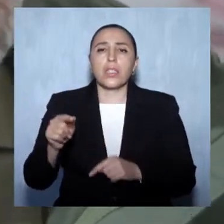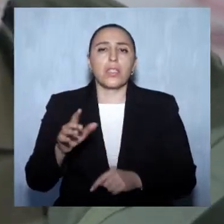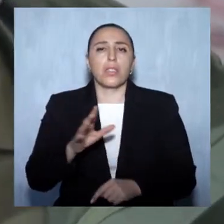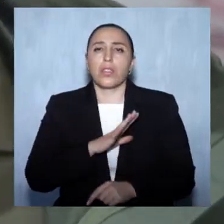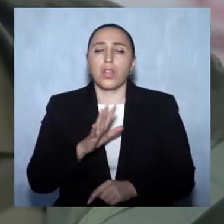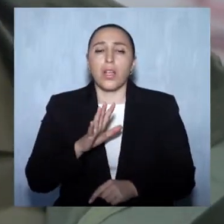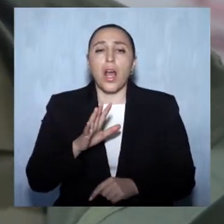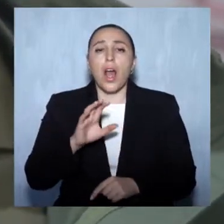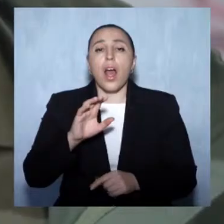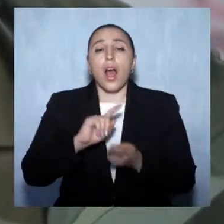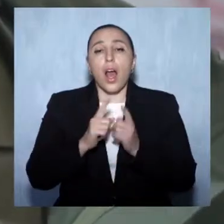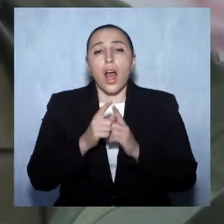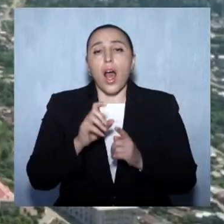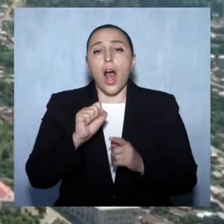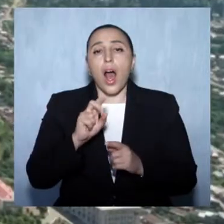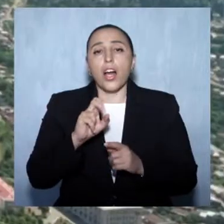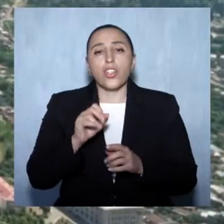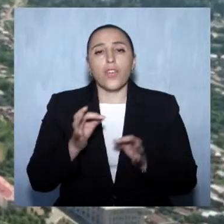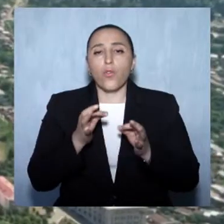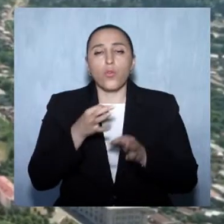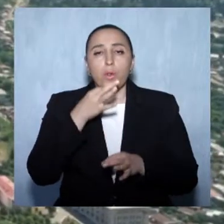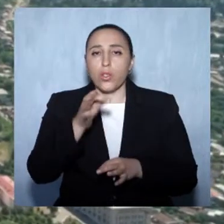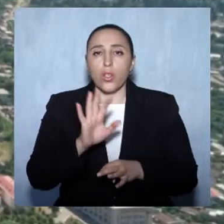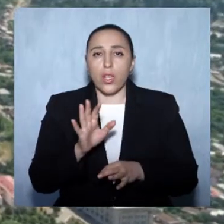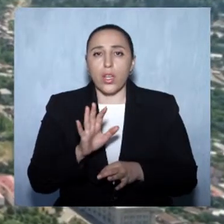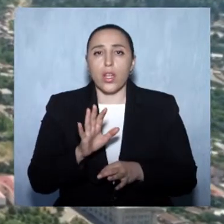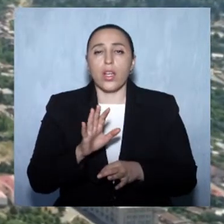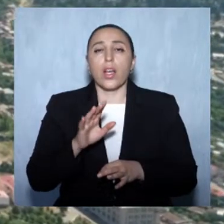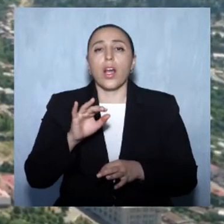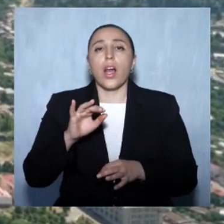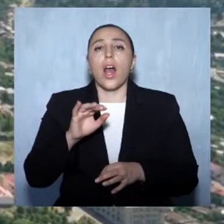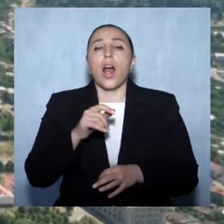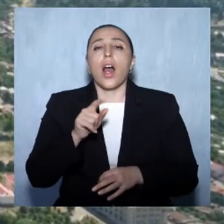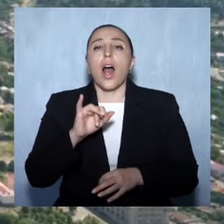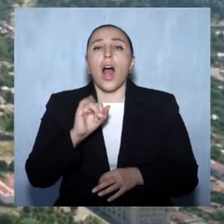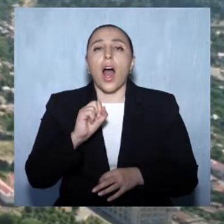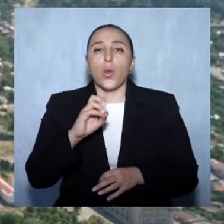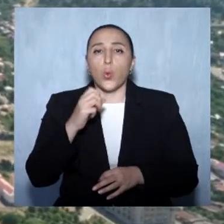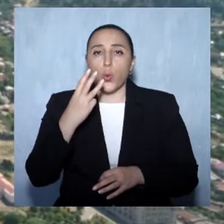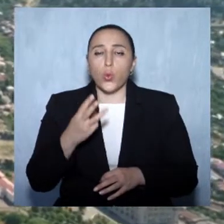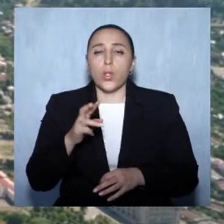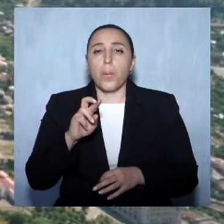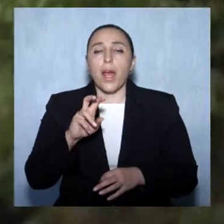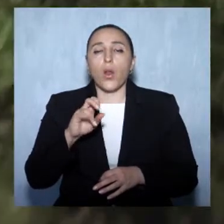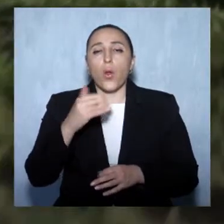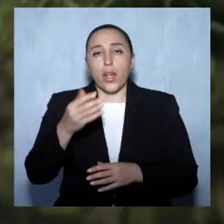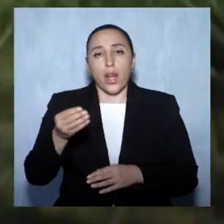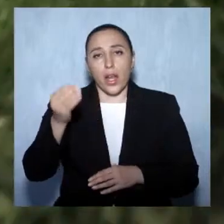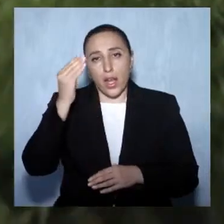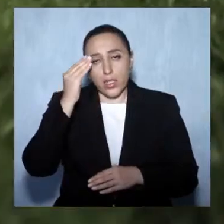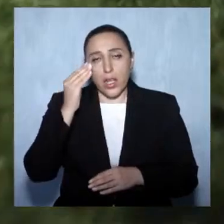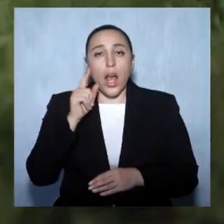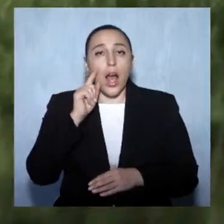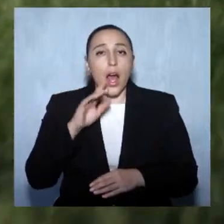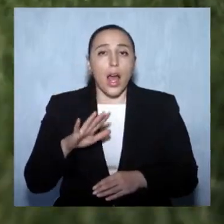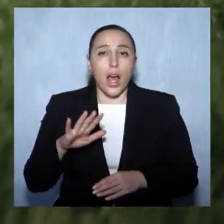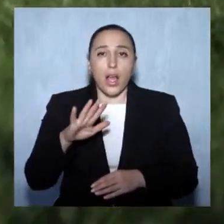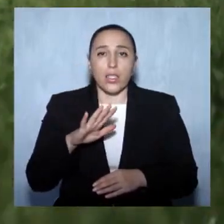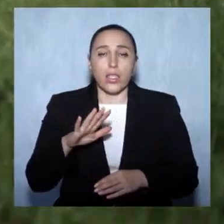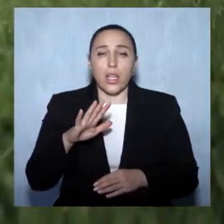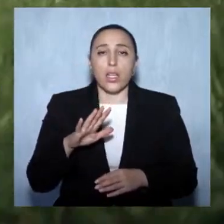Աղաջանյանը չպատասխանեց։ Արտաքին հարցերի հանձնաժողովի իշխանական անդամ Անուշ Բեղլոյանը կարծում է, որ այս պահին Հայաստանի առջև